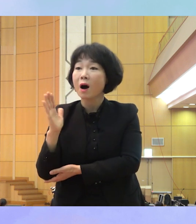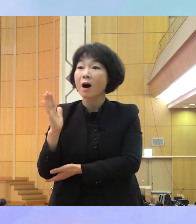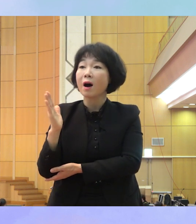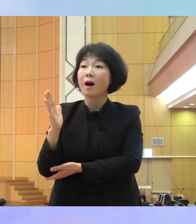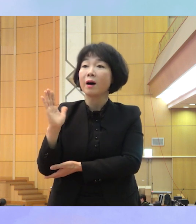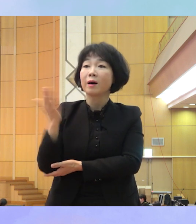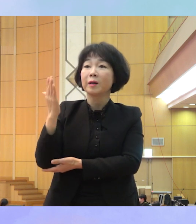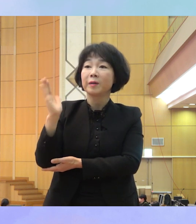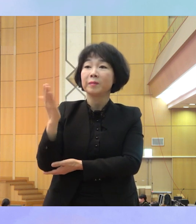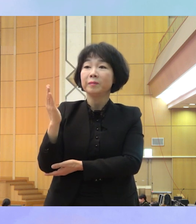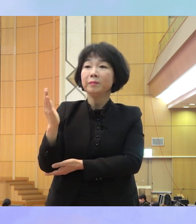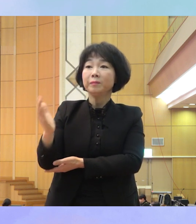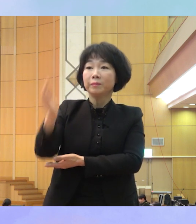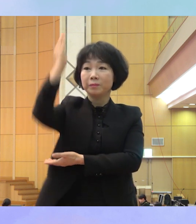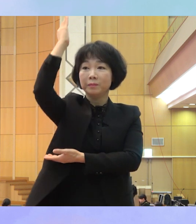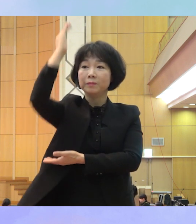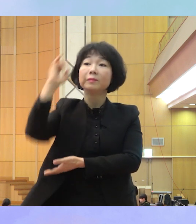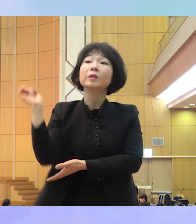영광